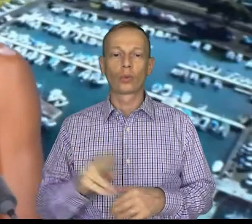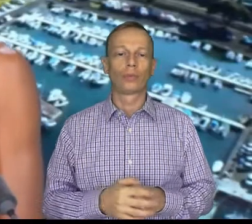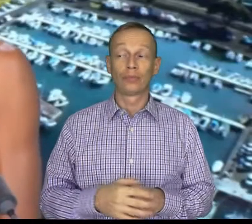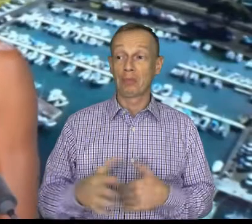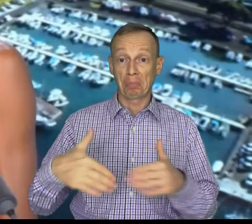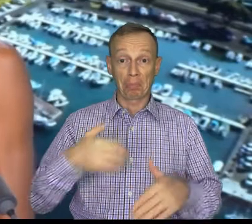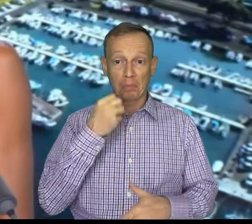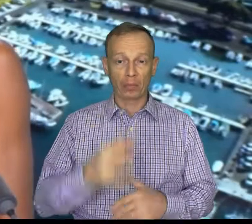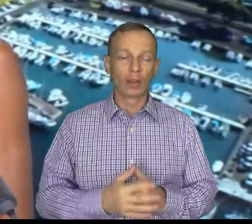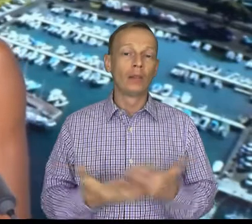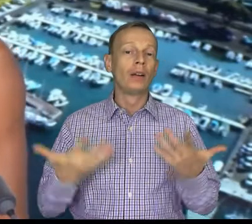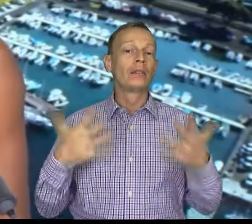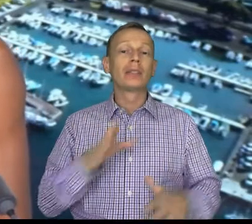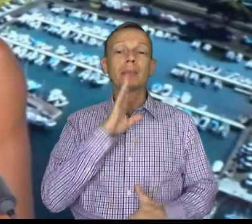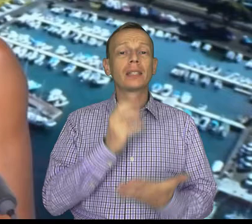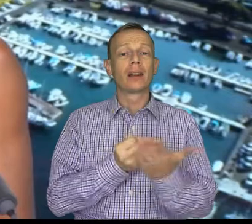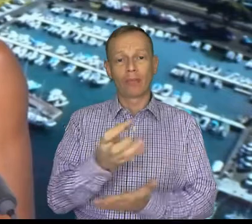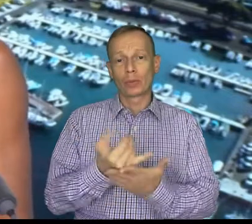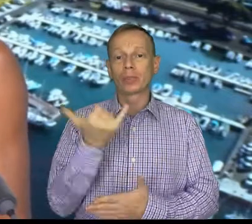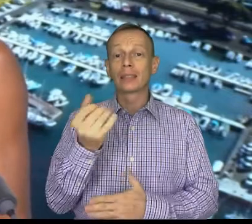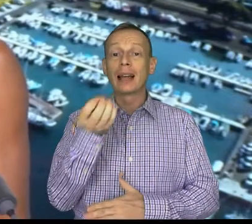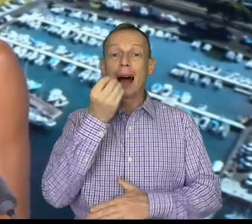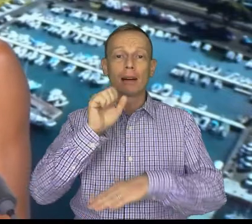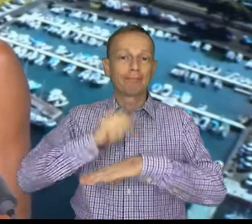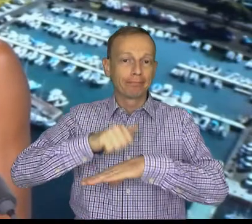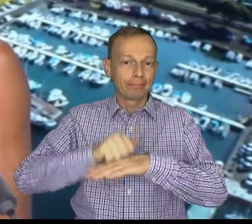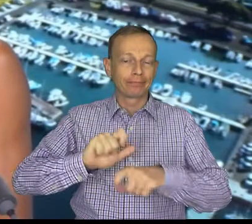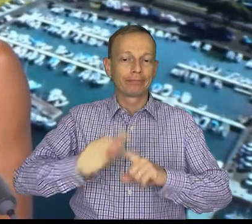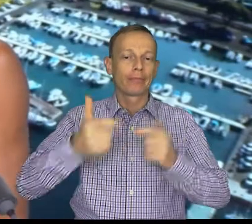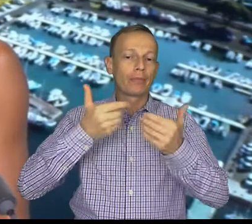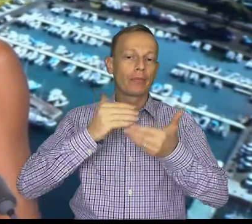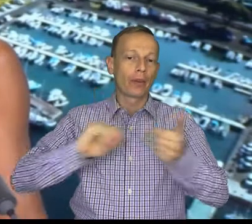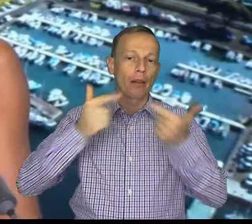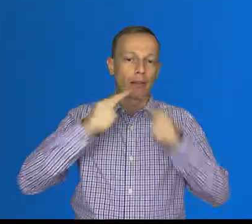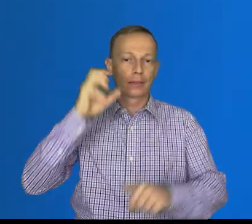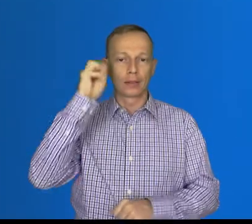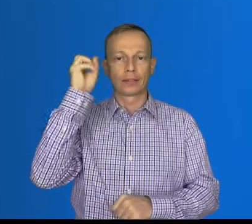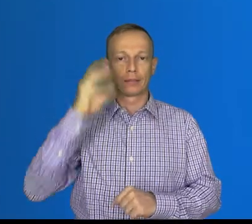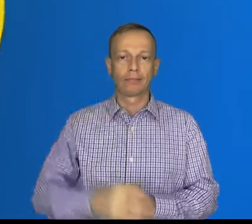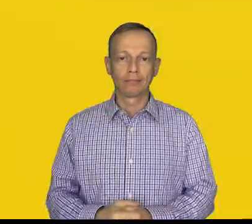en tout cas. Et c'est la fin de ce flash. Si vous êtes à table, bon appétit. À tout de suite pour votre journal en Réau Tahiti.